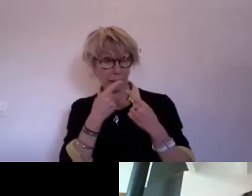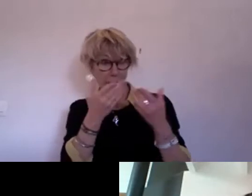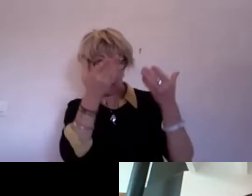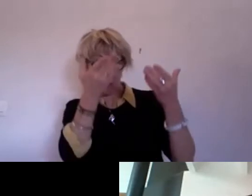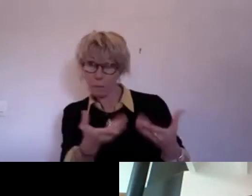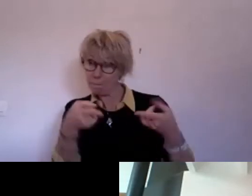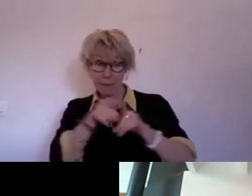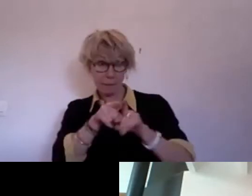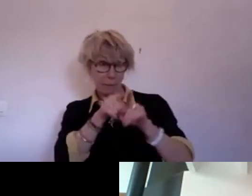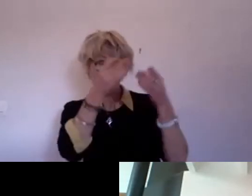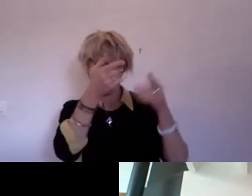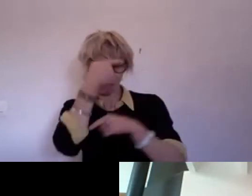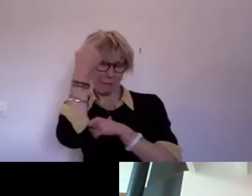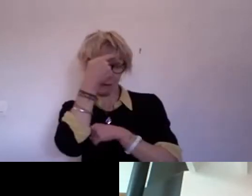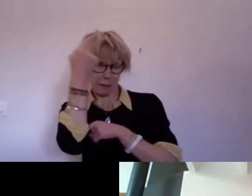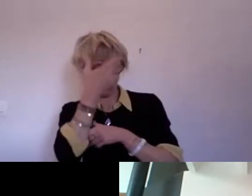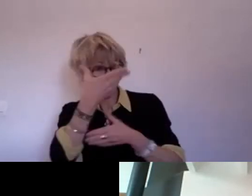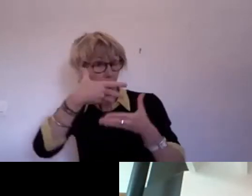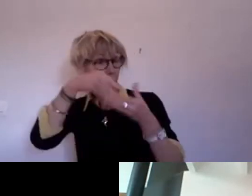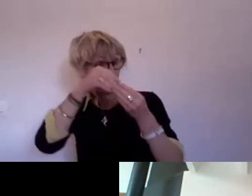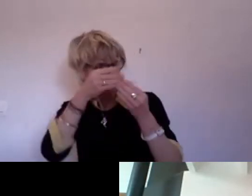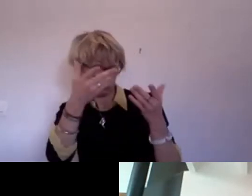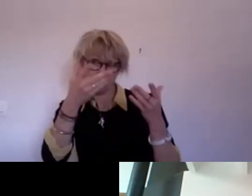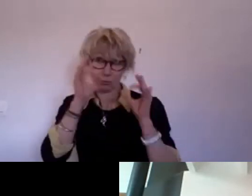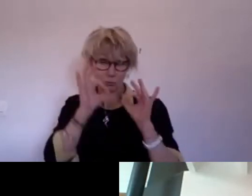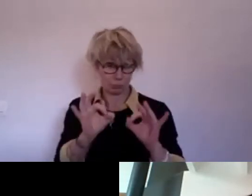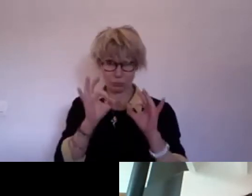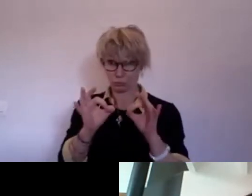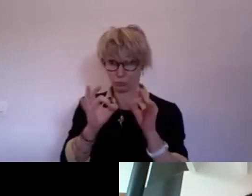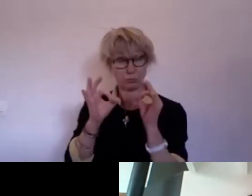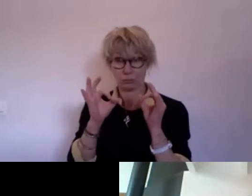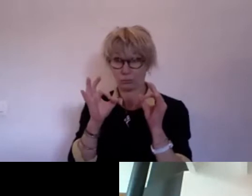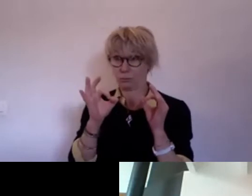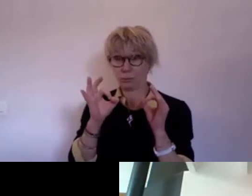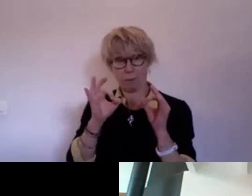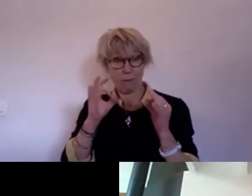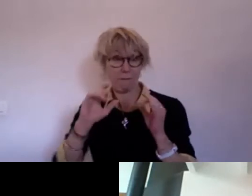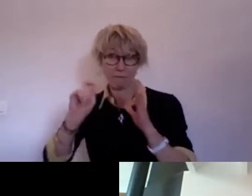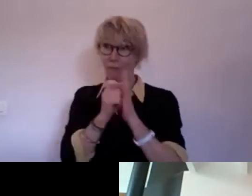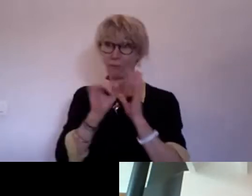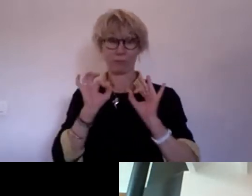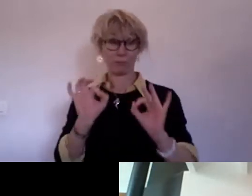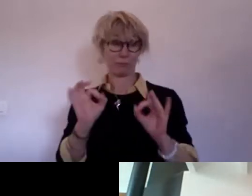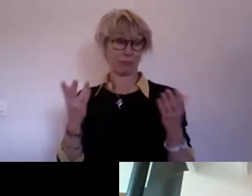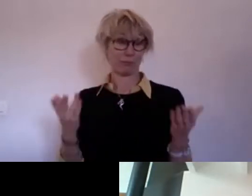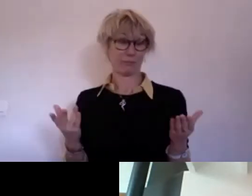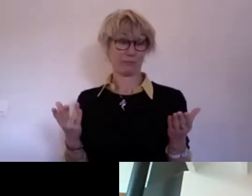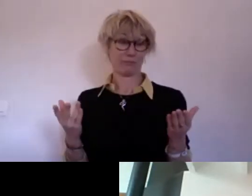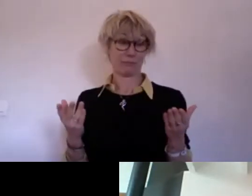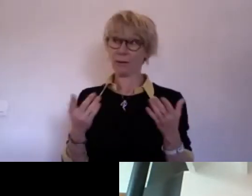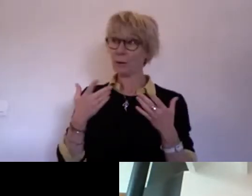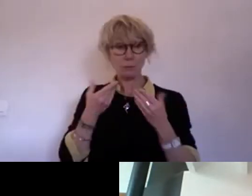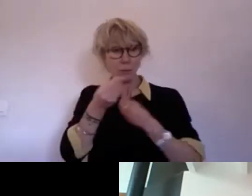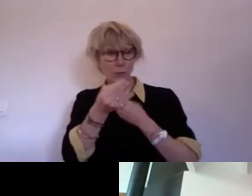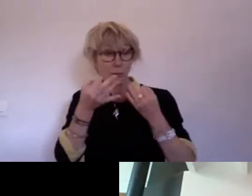intelligentes et sensées. Et ce fait d'être important et qu'on consacre du temps pour